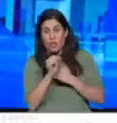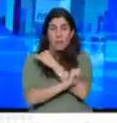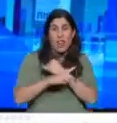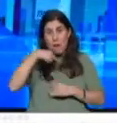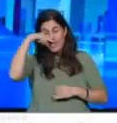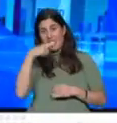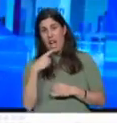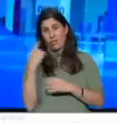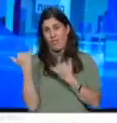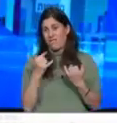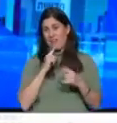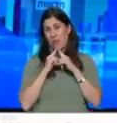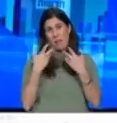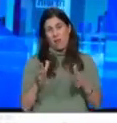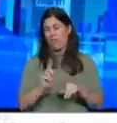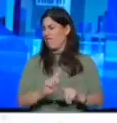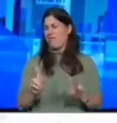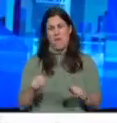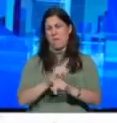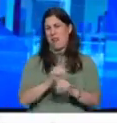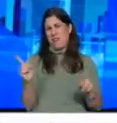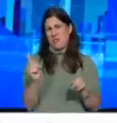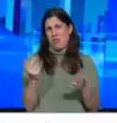אחרי איזשהו דיון פתוח, ממש לא. ואת יודעת מה?